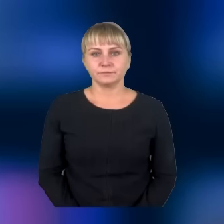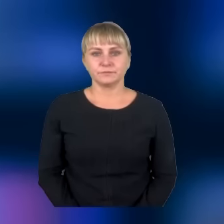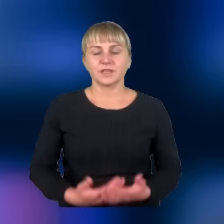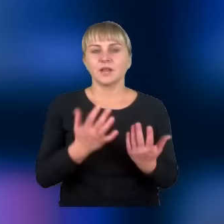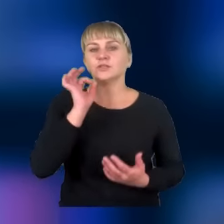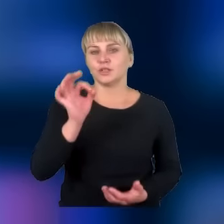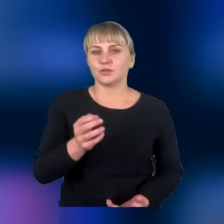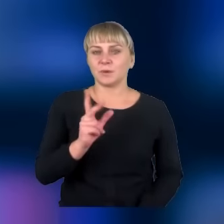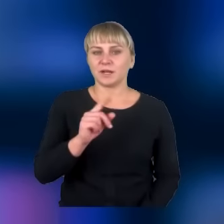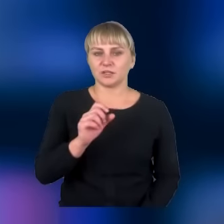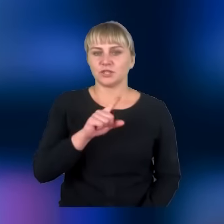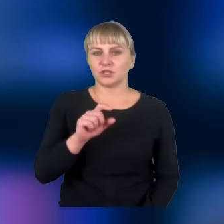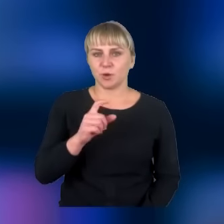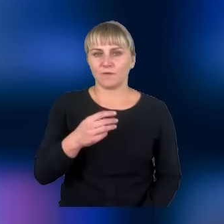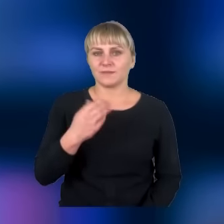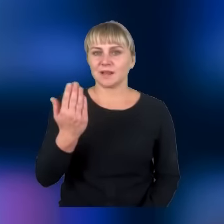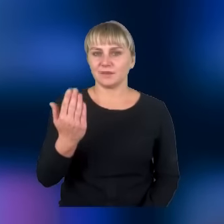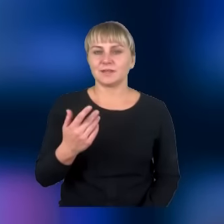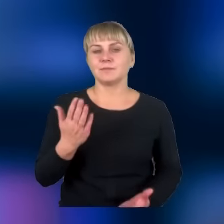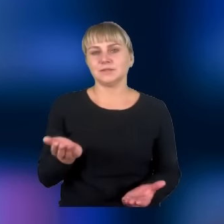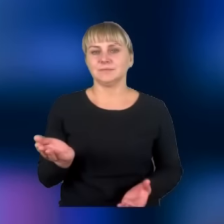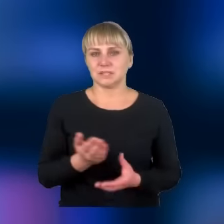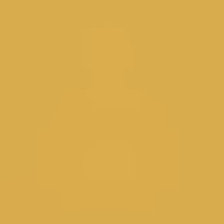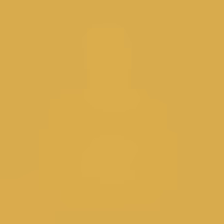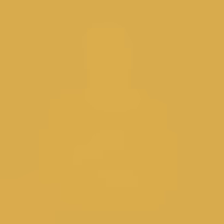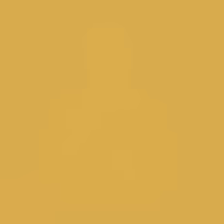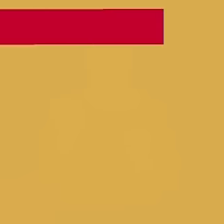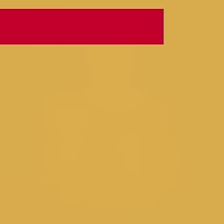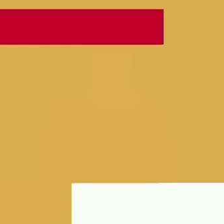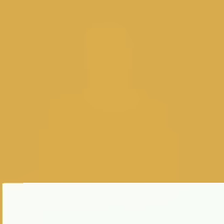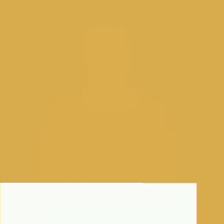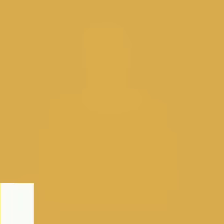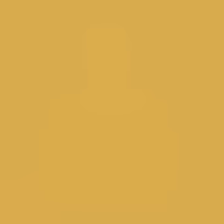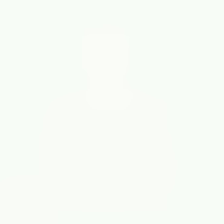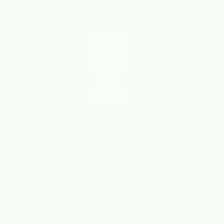Dzień dobry, Katarzyna Ciepielewska. Witam Państwa i zapraszam na serwis informacyjny.